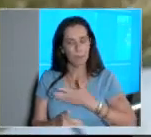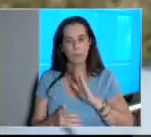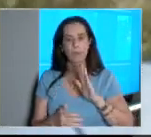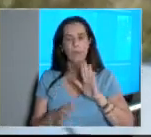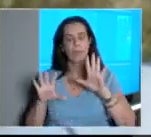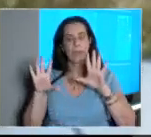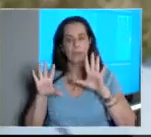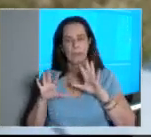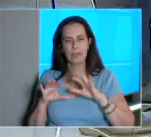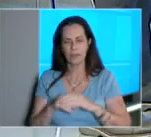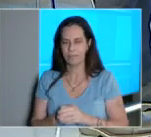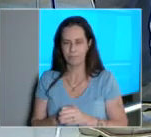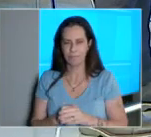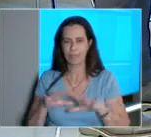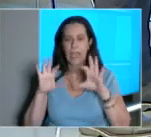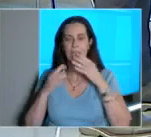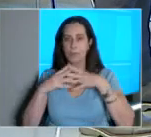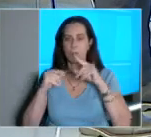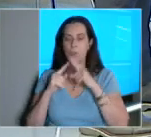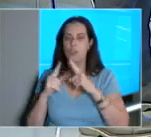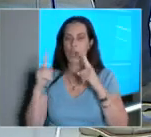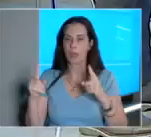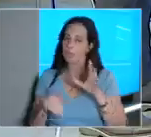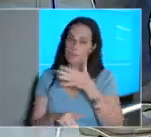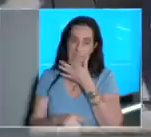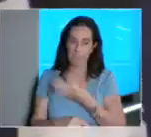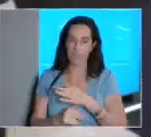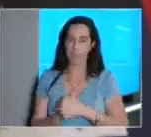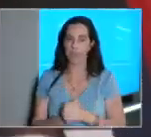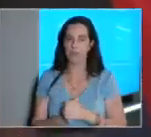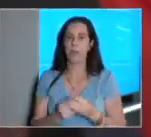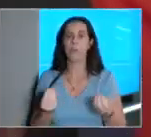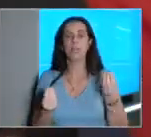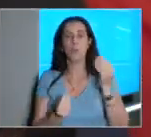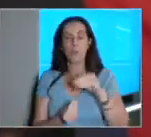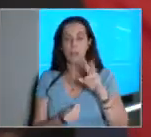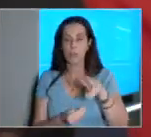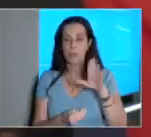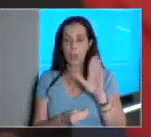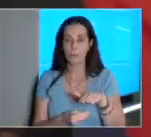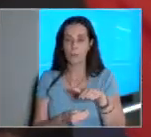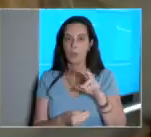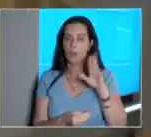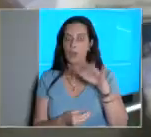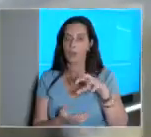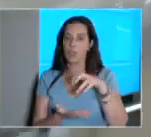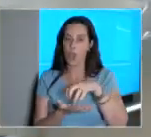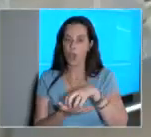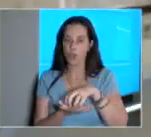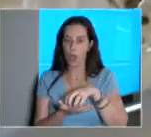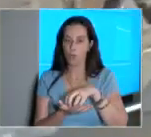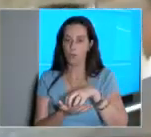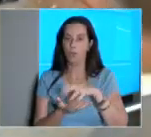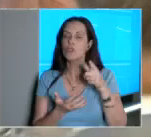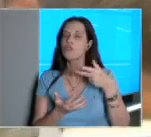בקצב של כ-10 משפחות לשנה בכל יישוב, וזה יפה. כן. מעבר לזה, יש לנו יישוב, נקרא נטור,